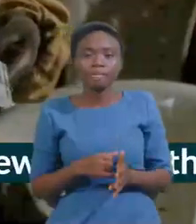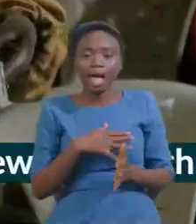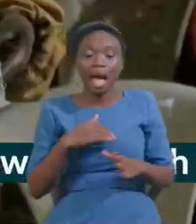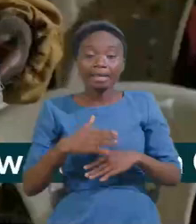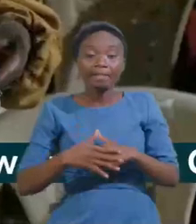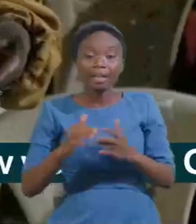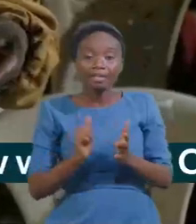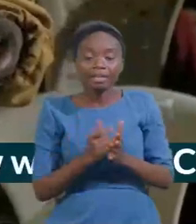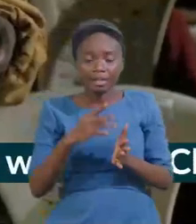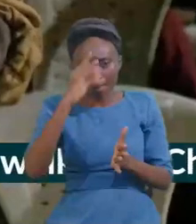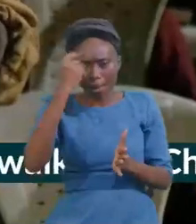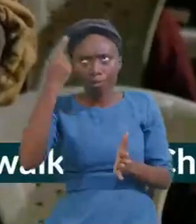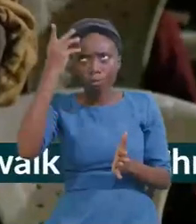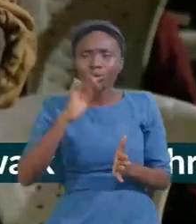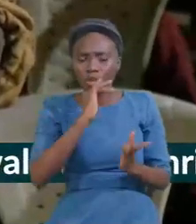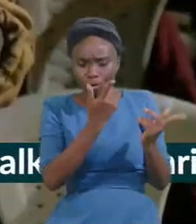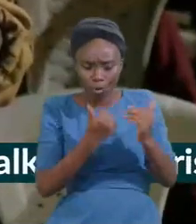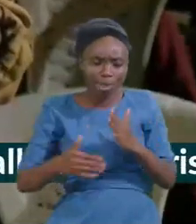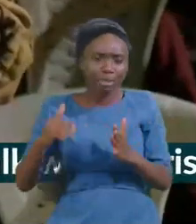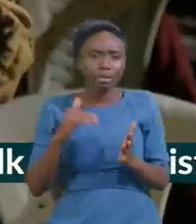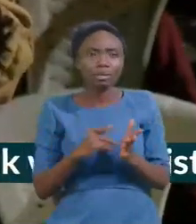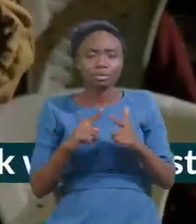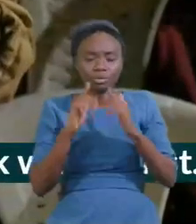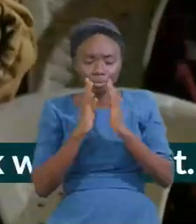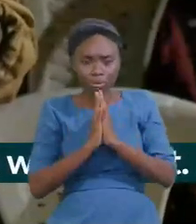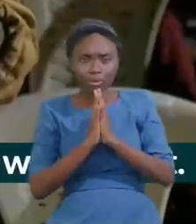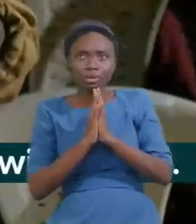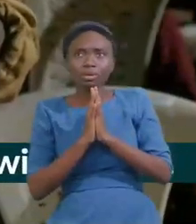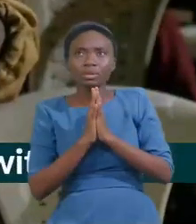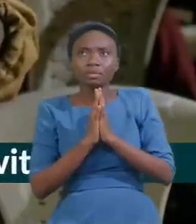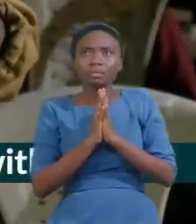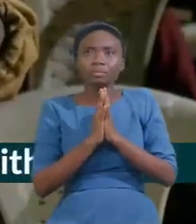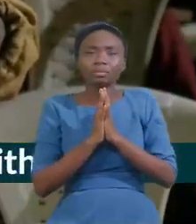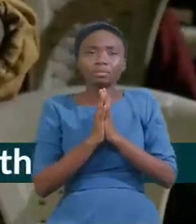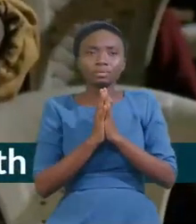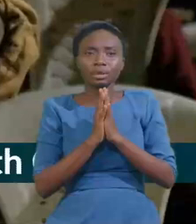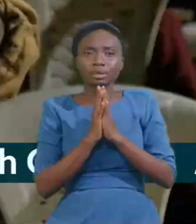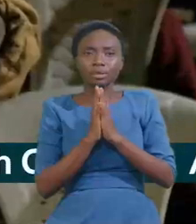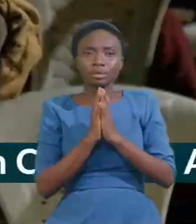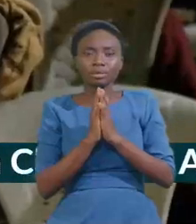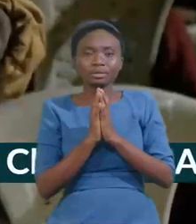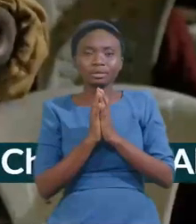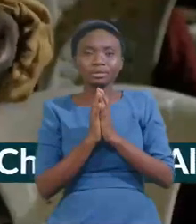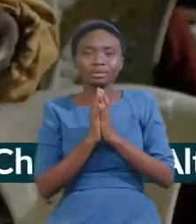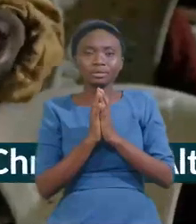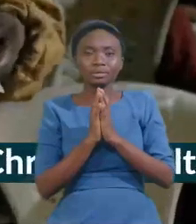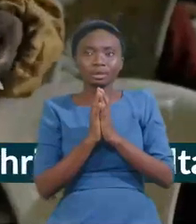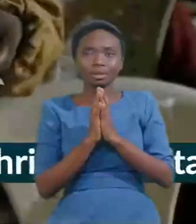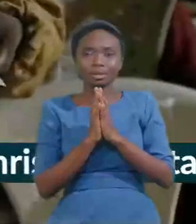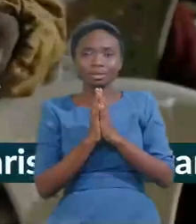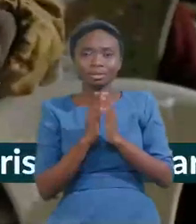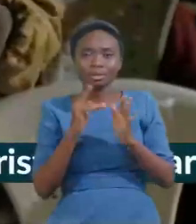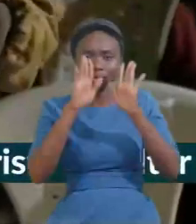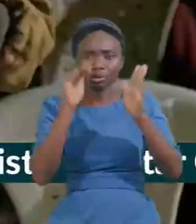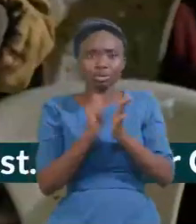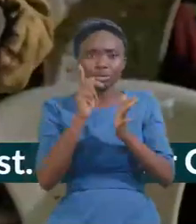that, the man of God is coming again to pray. Après ça, l'homme de Dieu revient pour prier. Miracles that you have never